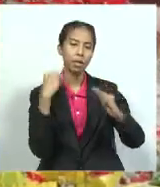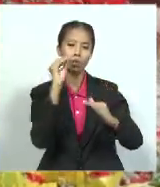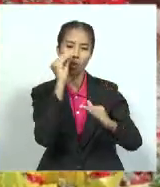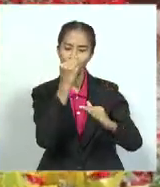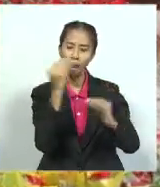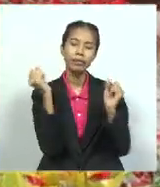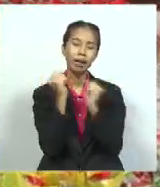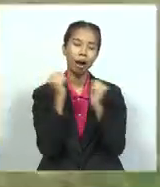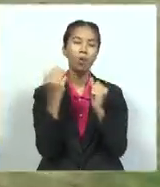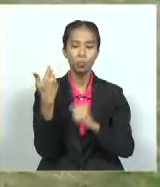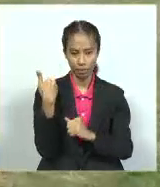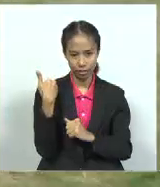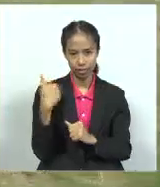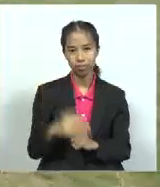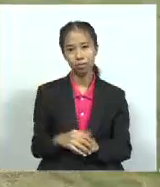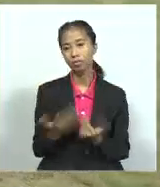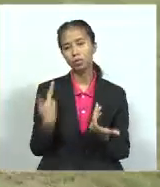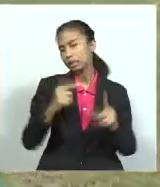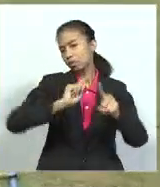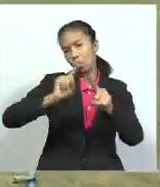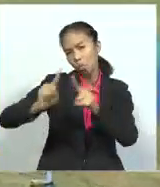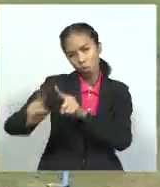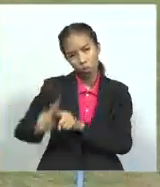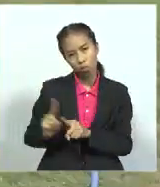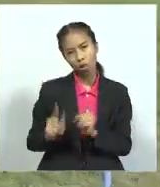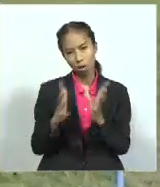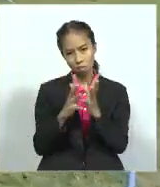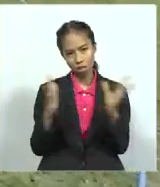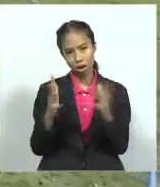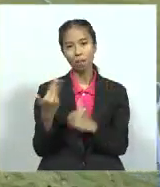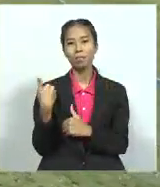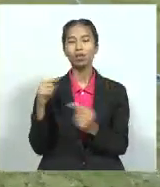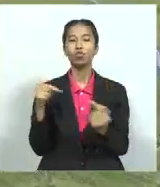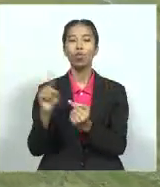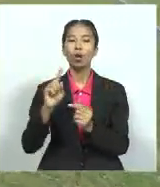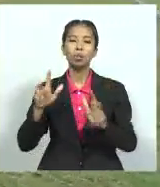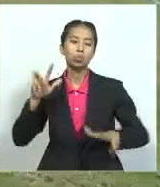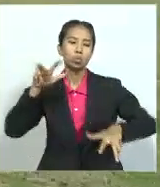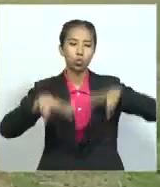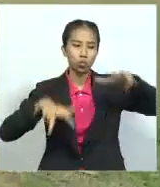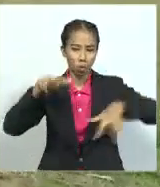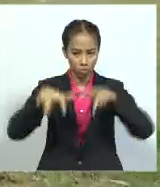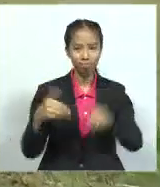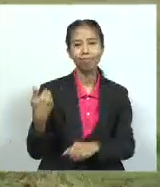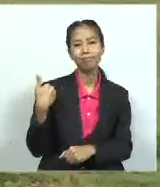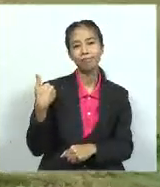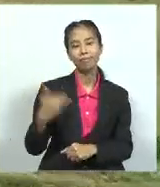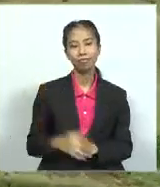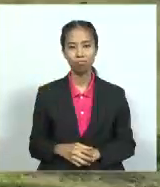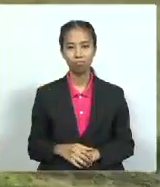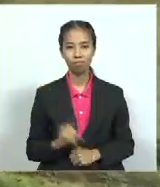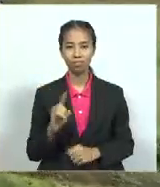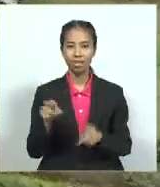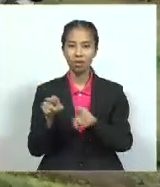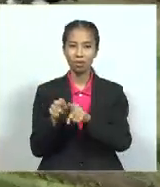นาวก็มีนะคะนอกจากนี้ก็คือมีหลากหลายไปหมดมีโซนสวนไดโนเสาร์ด้วยเมื่อสักครู่น่าจะเห็นไปแล้วนั่นนะคะ เหมือนเอ